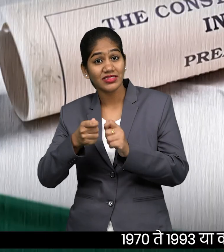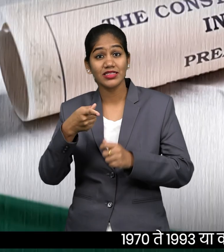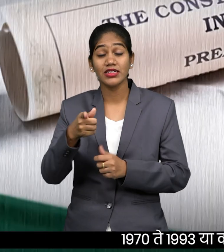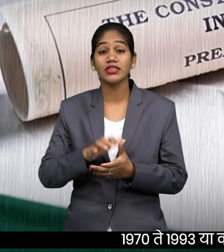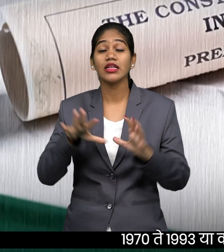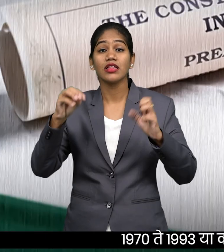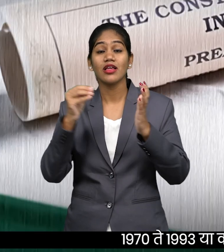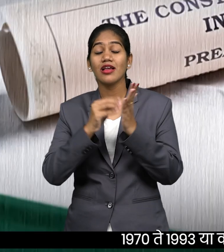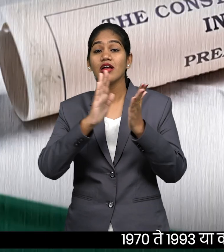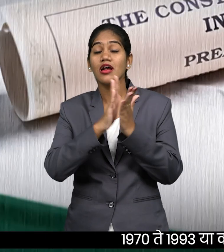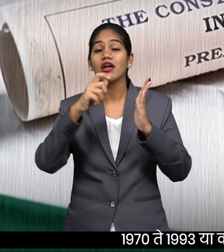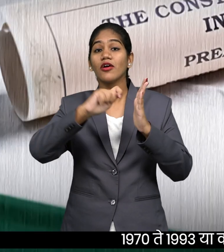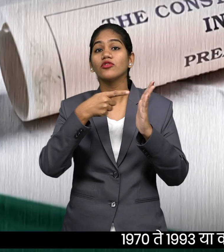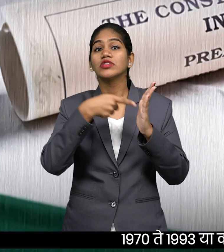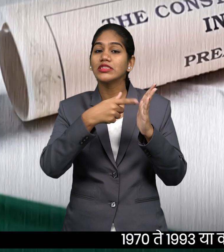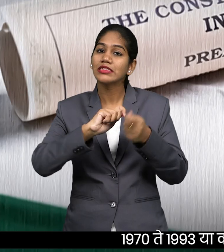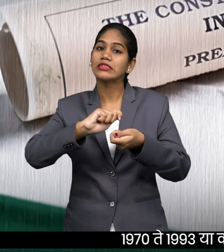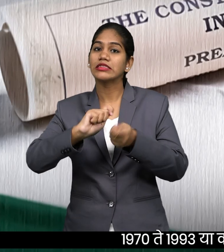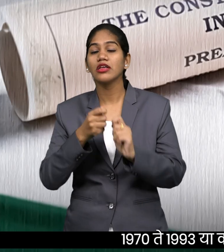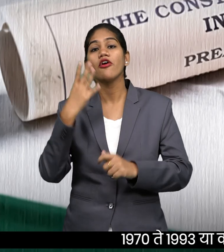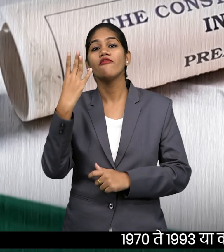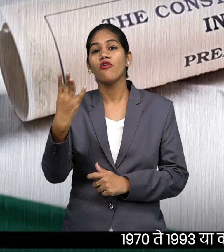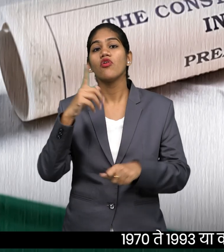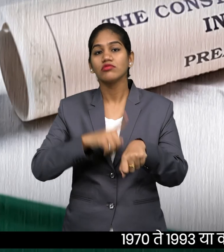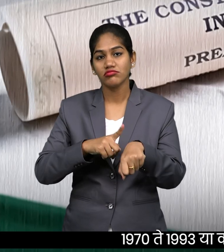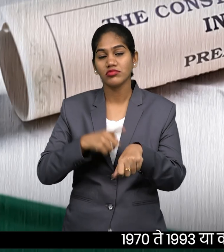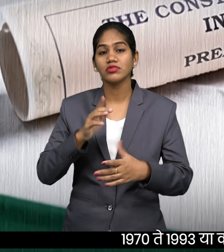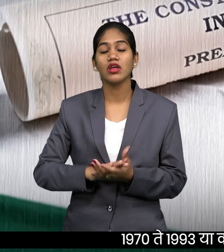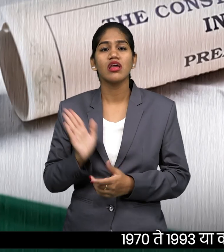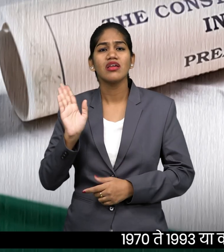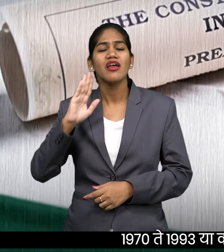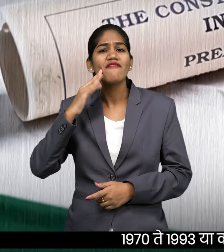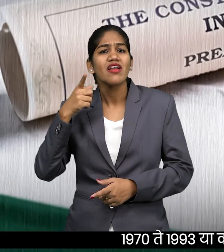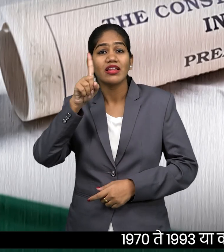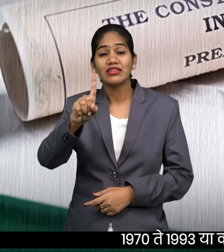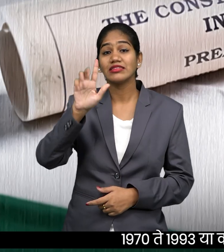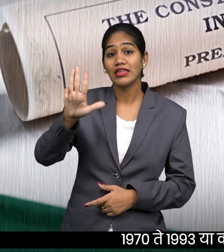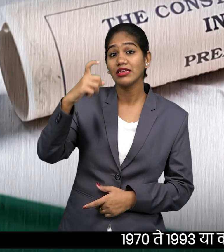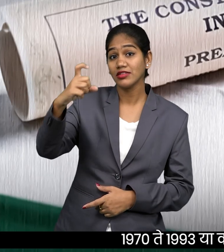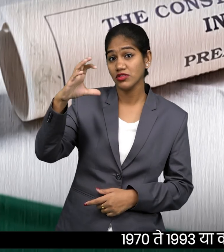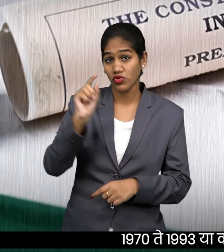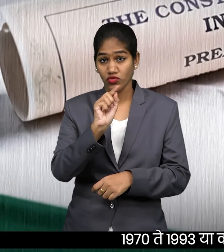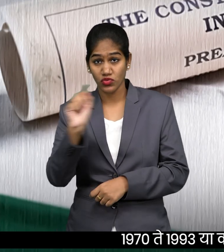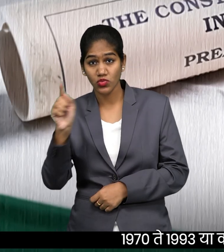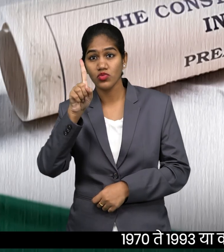1970 ते 1993 या काळात त्यांनी आपल्या राजघटनेत